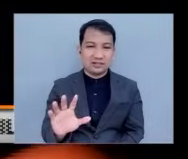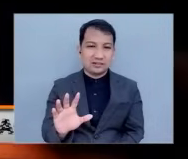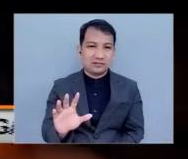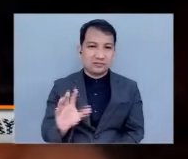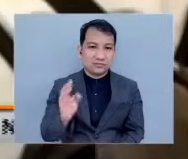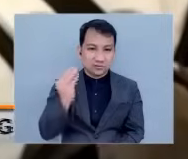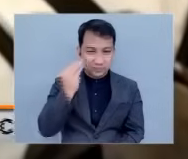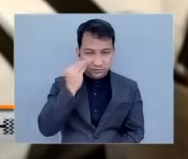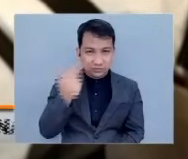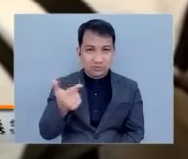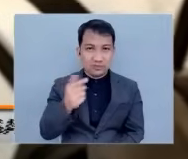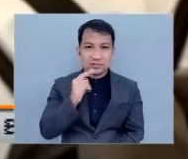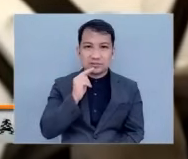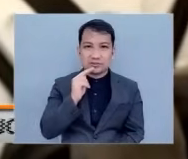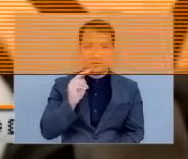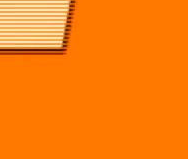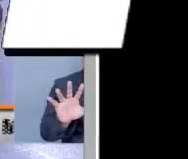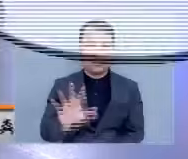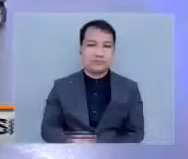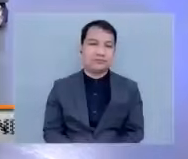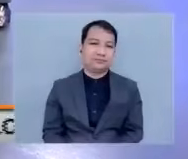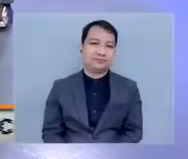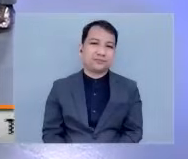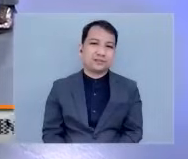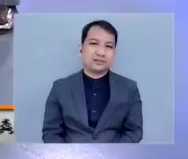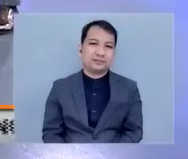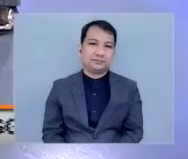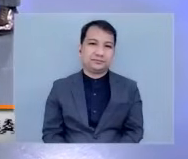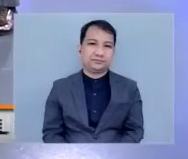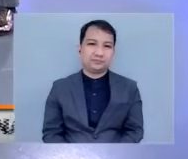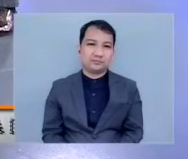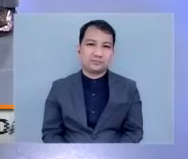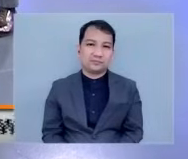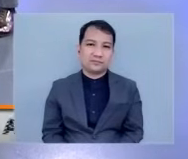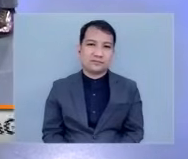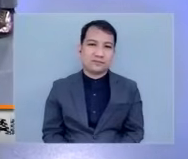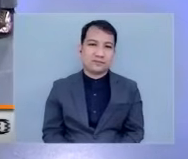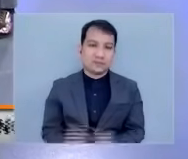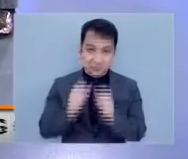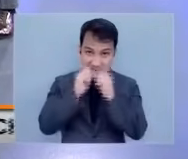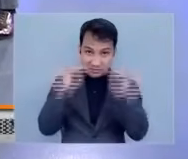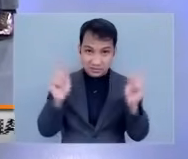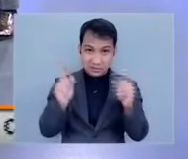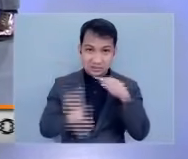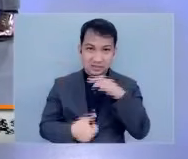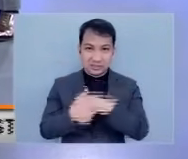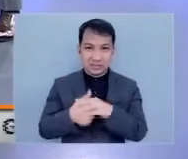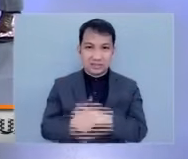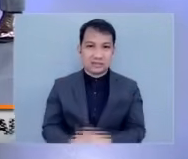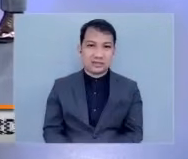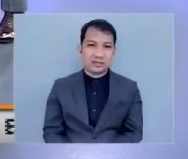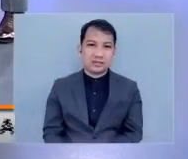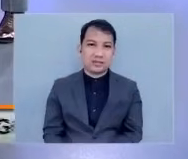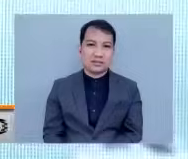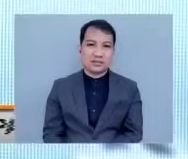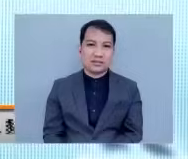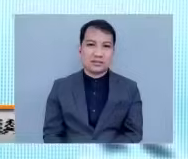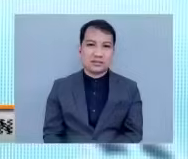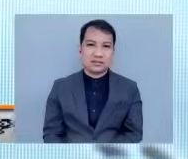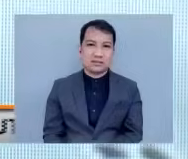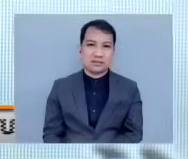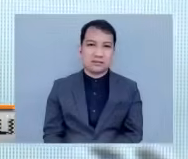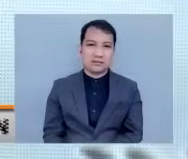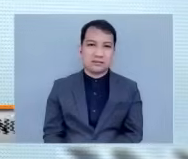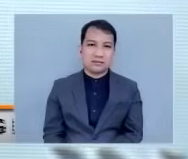Mon Gualvez, News 5! Parang bigla na lang pala siya sumulpot, no? Parang sa ulo lang natin ngayon, nagsulputan na lang,